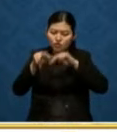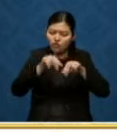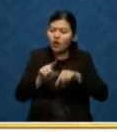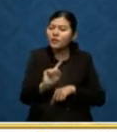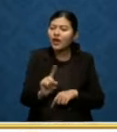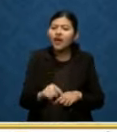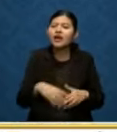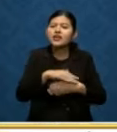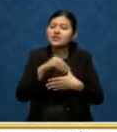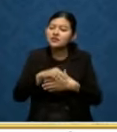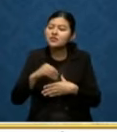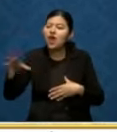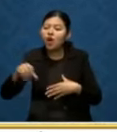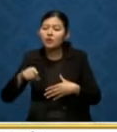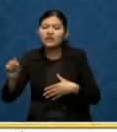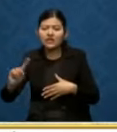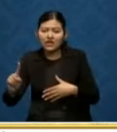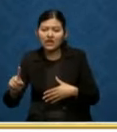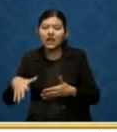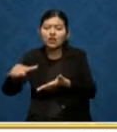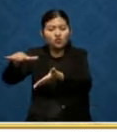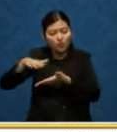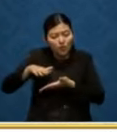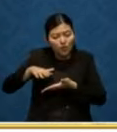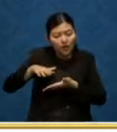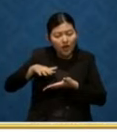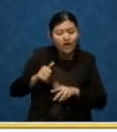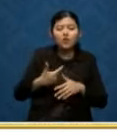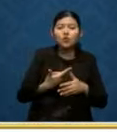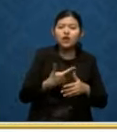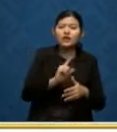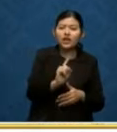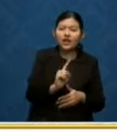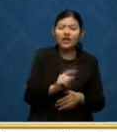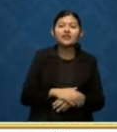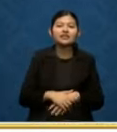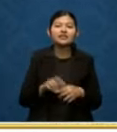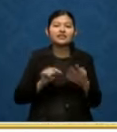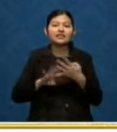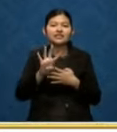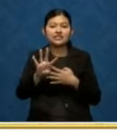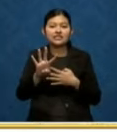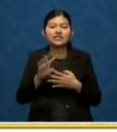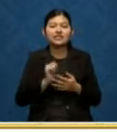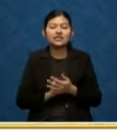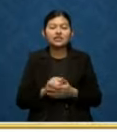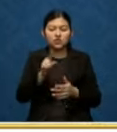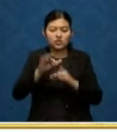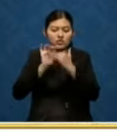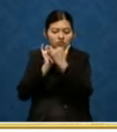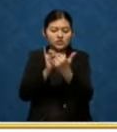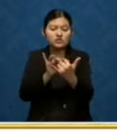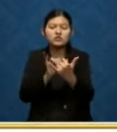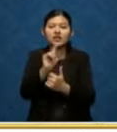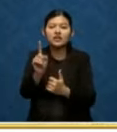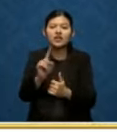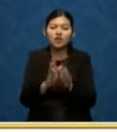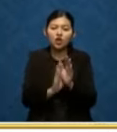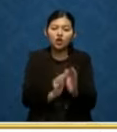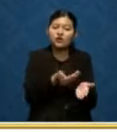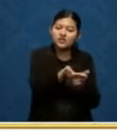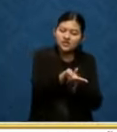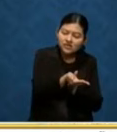เนื้อหมูมีที่มาอย่างไรนะครับมาจากการลักลอบนำเข้าหรือไม่นะครับและข้อที่ 4ครับเราจำเป็นต้องสื่อสารถึงอ่าผู้บริโภคครับ